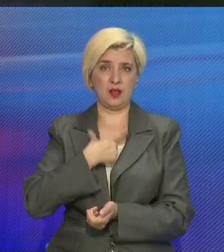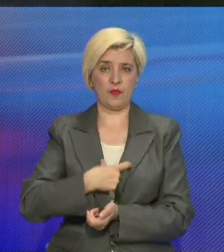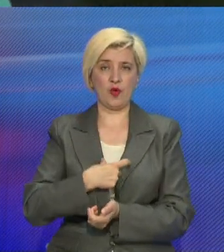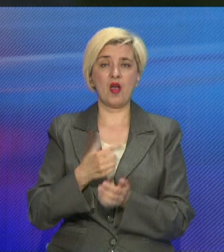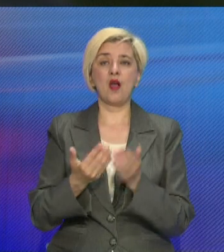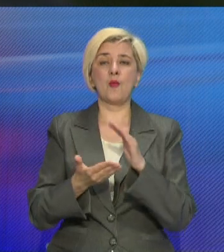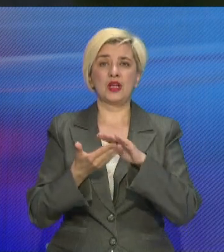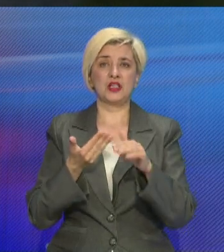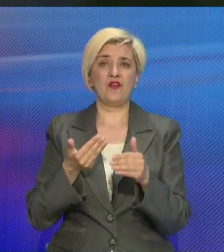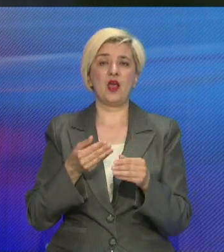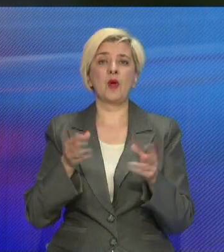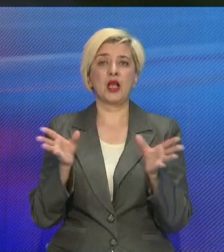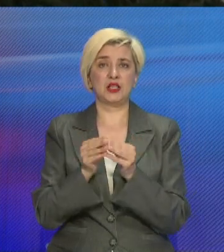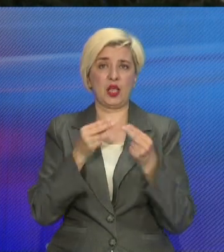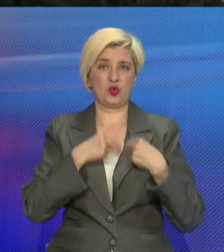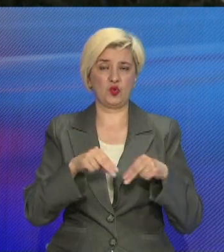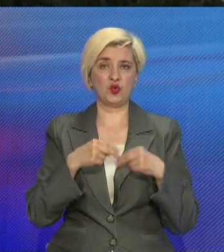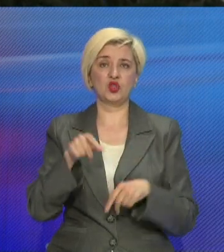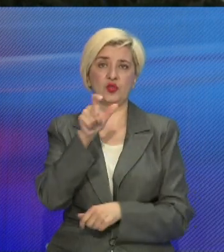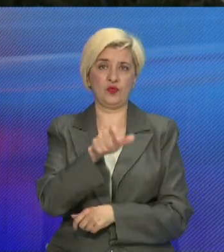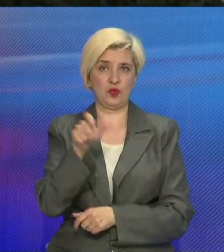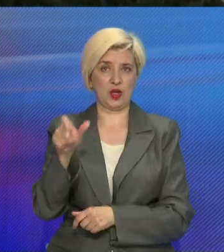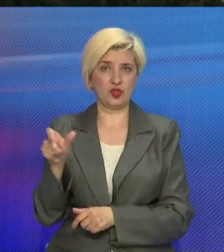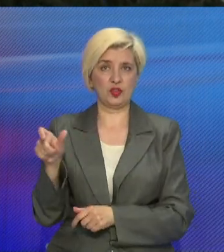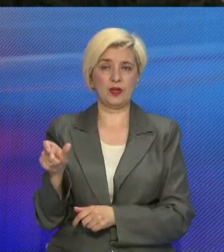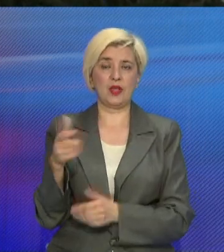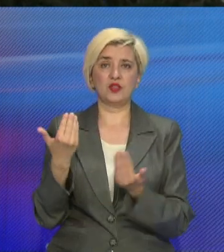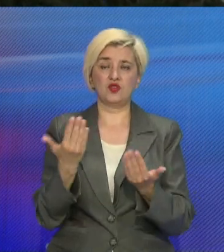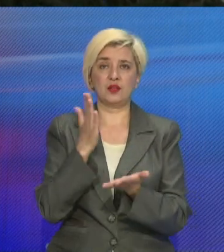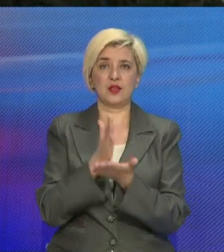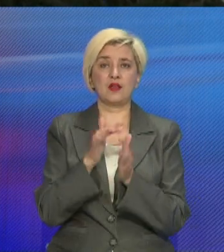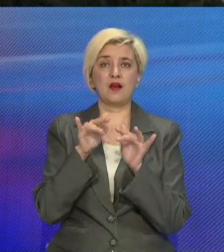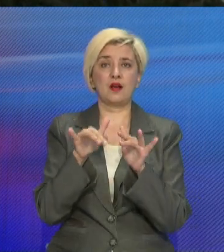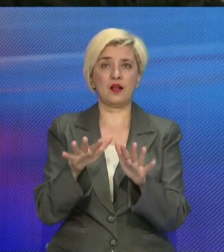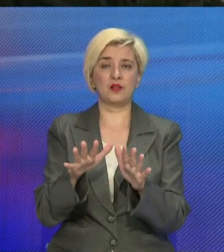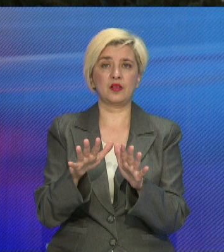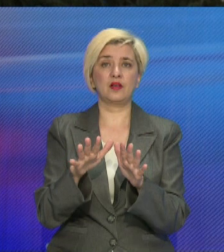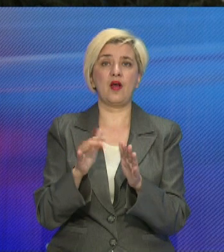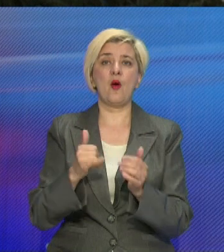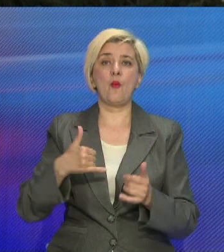конструктивному сотрудничеству всех наших граждан. Сейчас, например, проходит акция «Полей дерева».